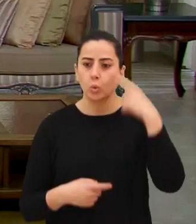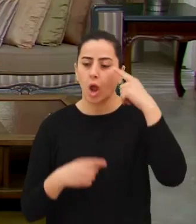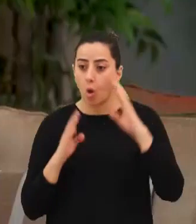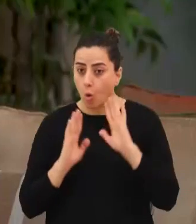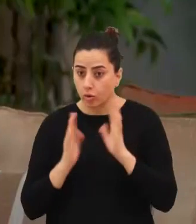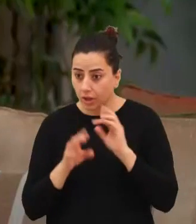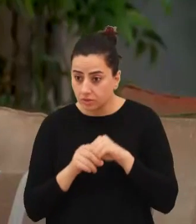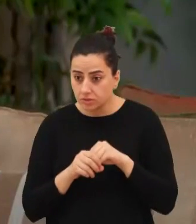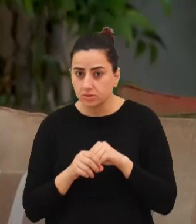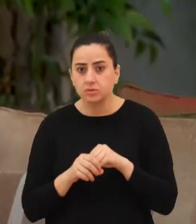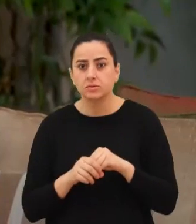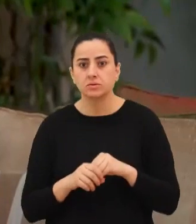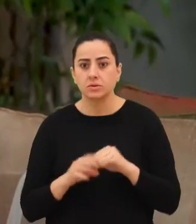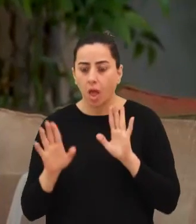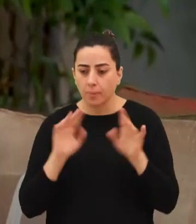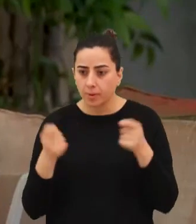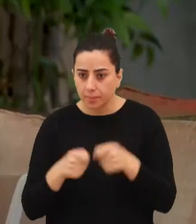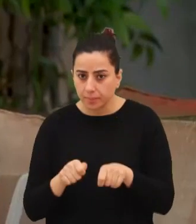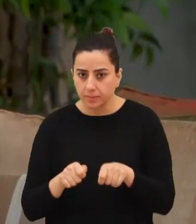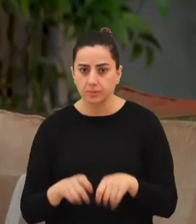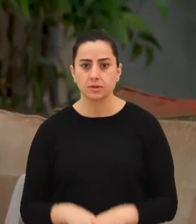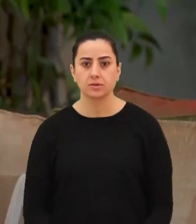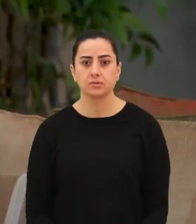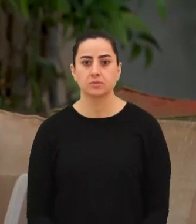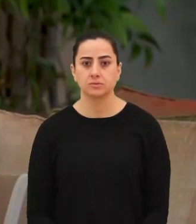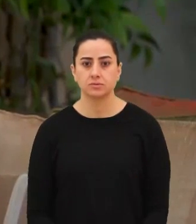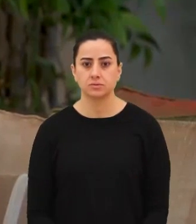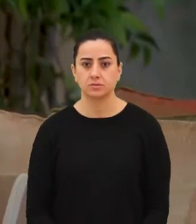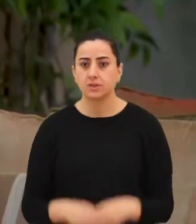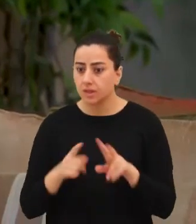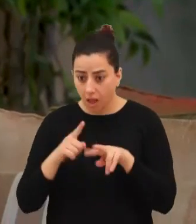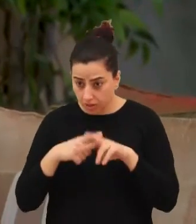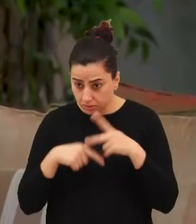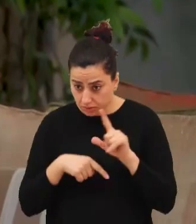mı? Kapalı mı kaldınız? Nazlı?